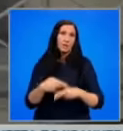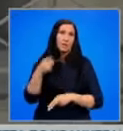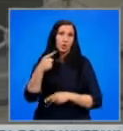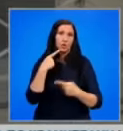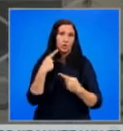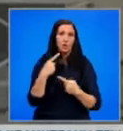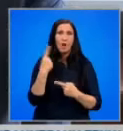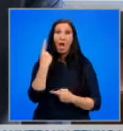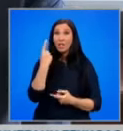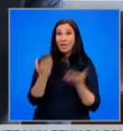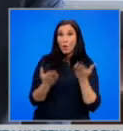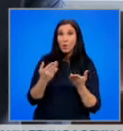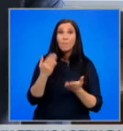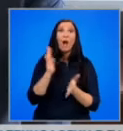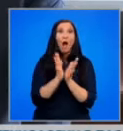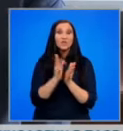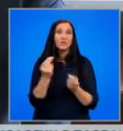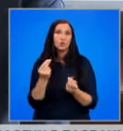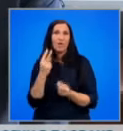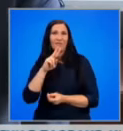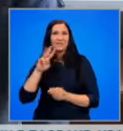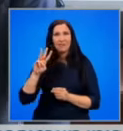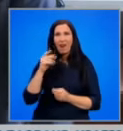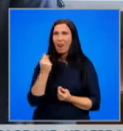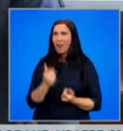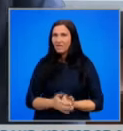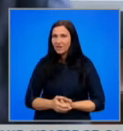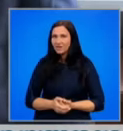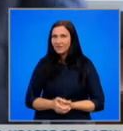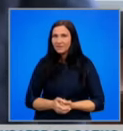договор. Килограм кашкавал струва 23 лева.